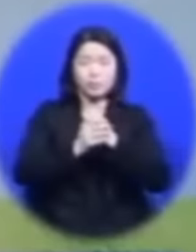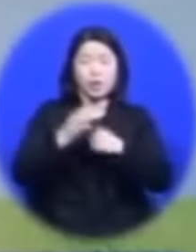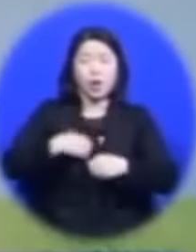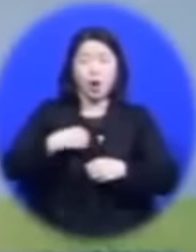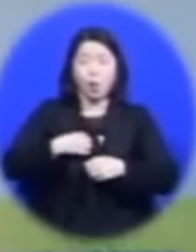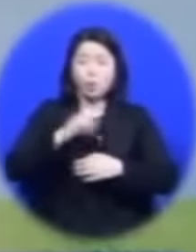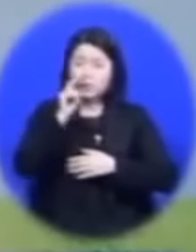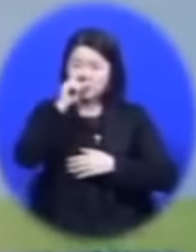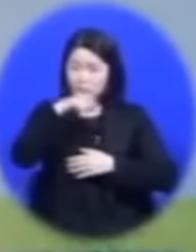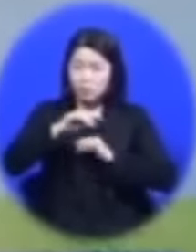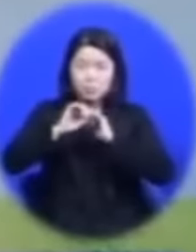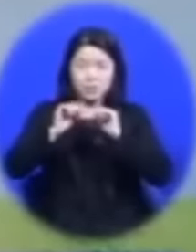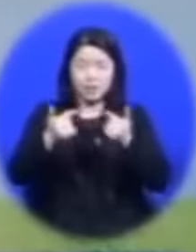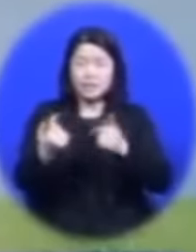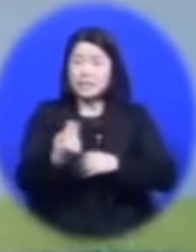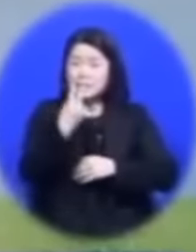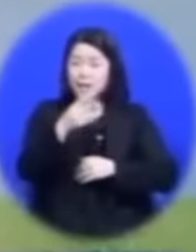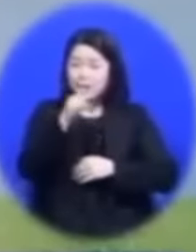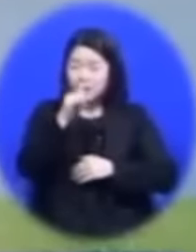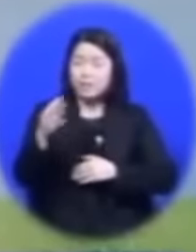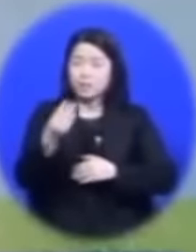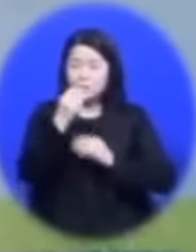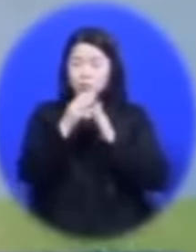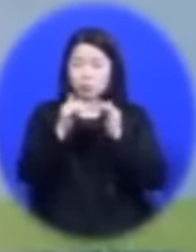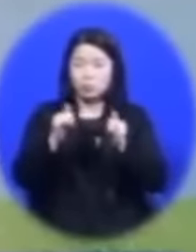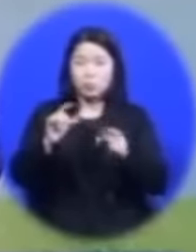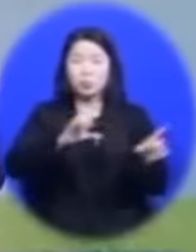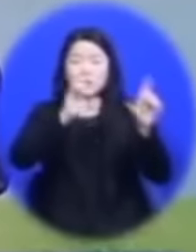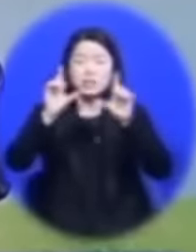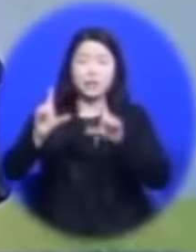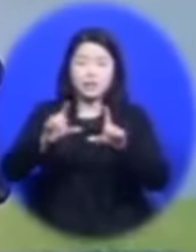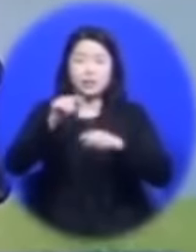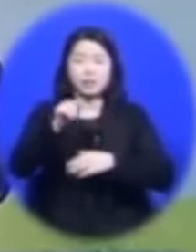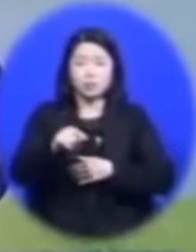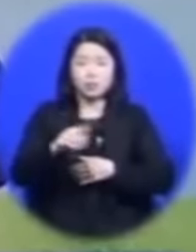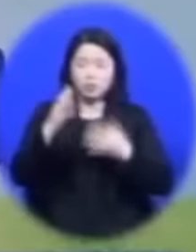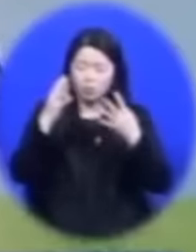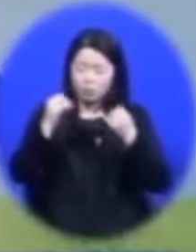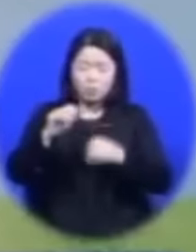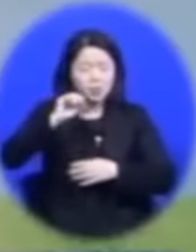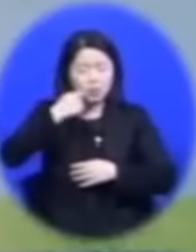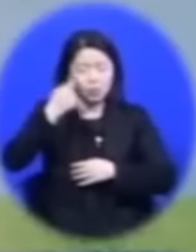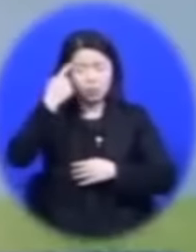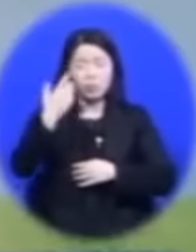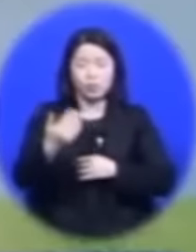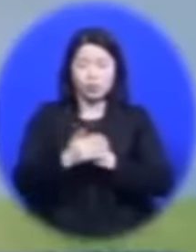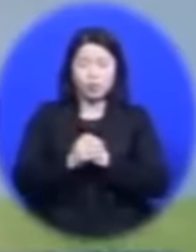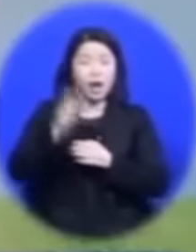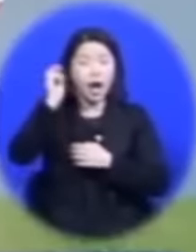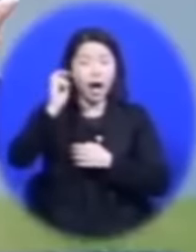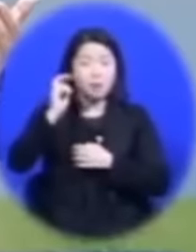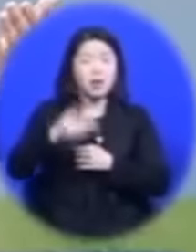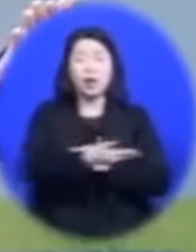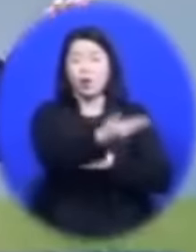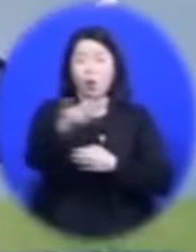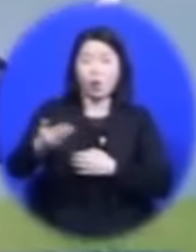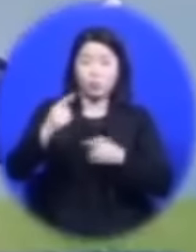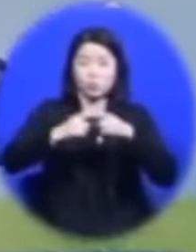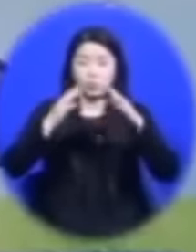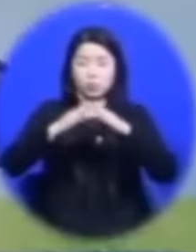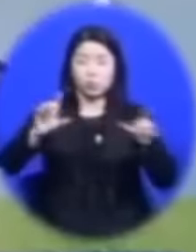옷을 더럽히지 않는 살아있는 성도로서 산다는 것은 얼마나 어려울까요? 아마 여러분들이 교회 생활을 하셨으니까